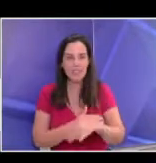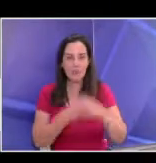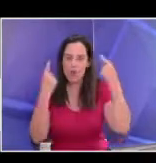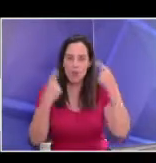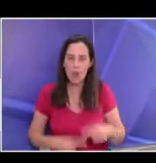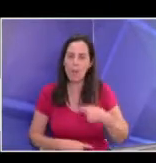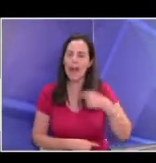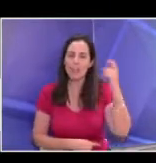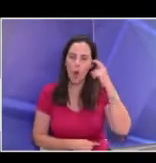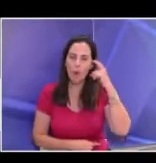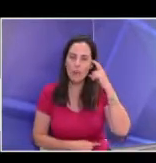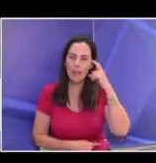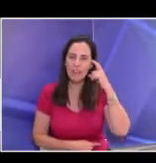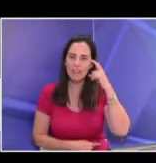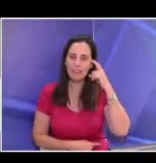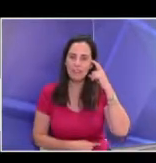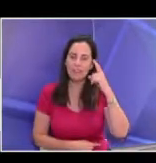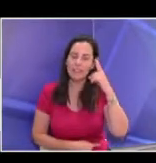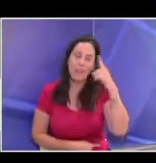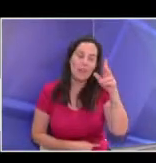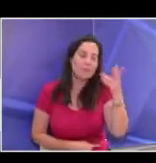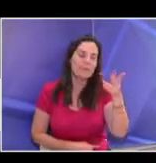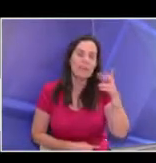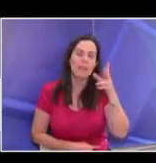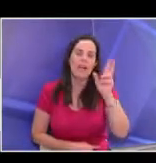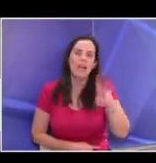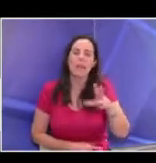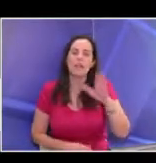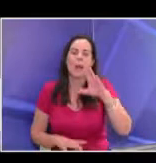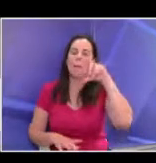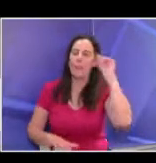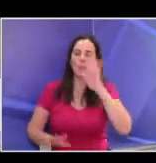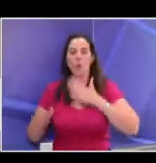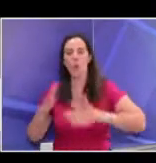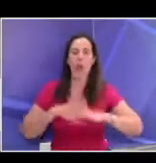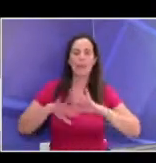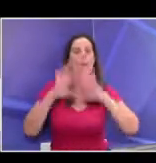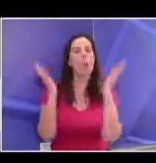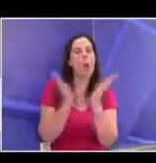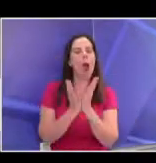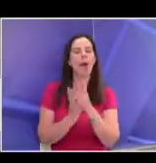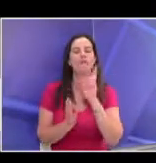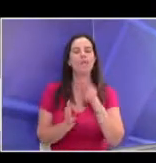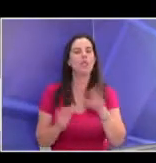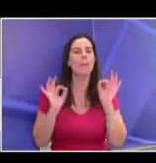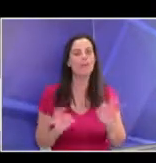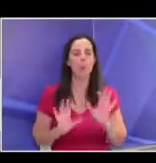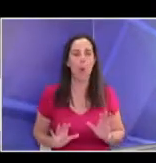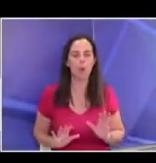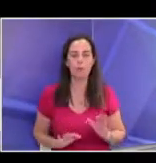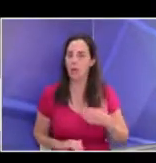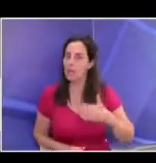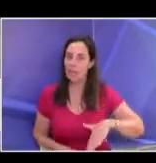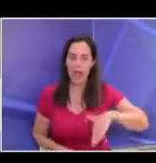אני חושבת ש... אתה יודע, יש להם... הטבועה תל אביבית הנורא נחמדה שלנו, ויש את המציאות.